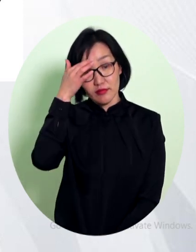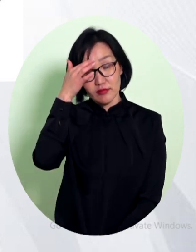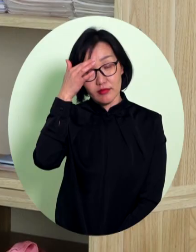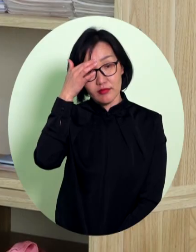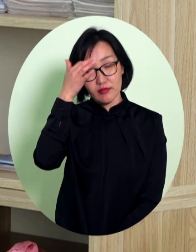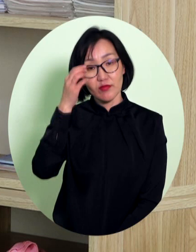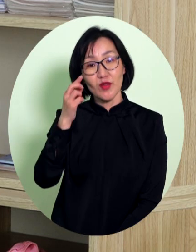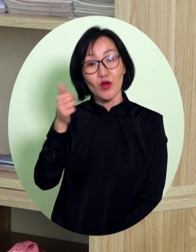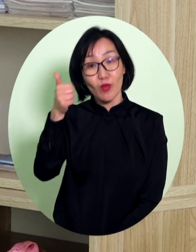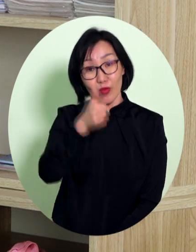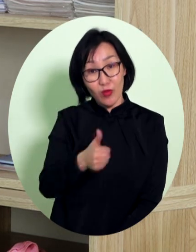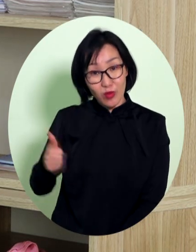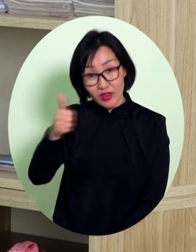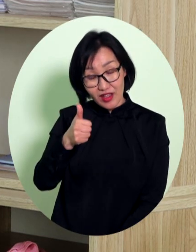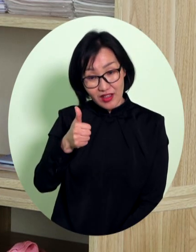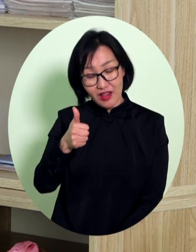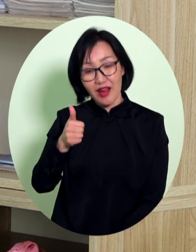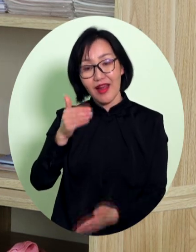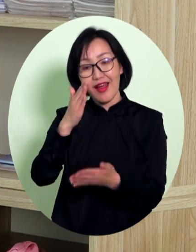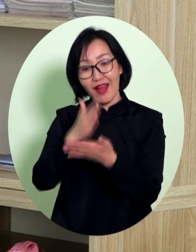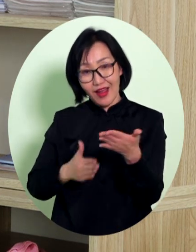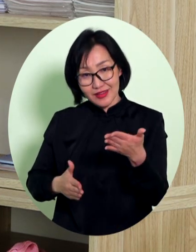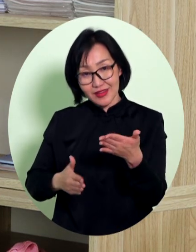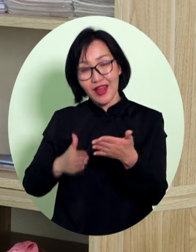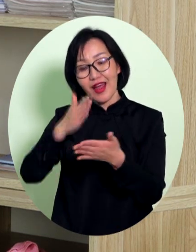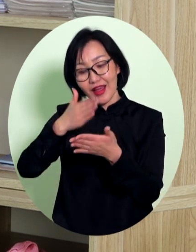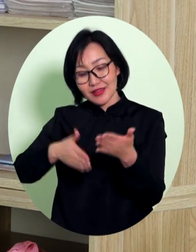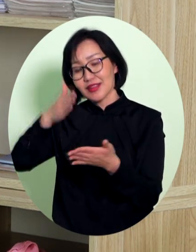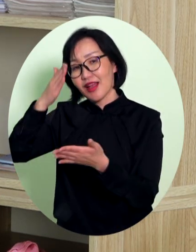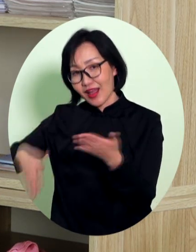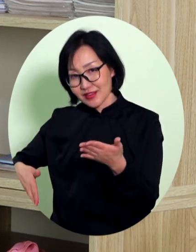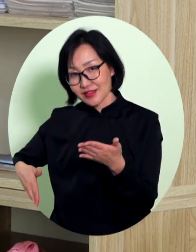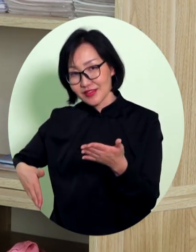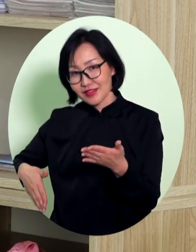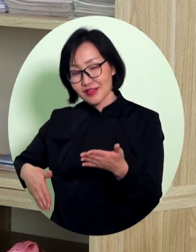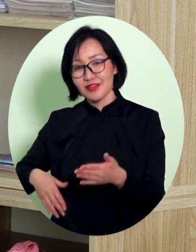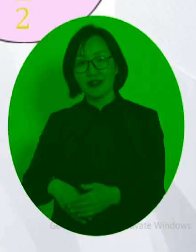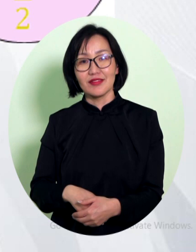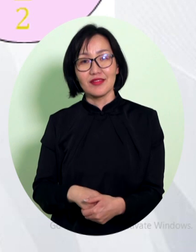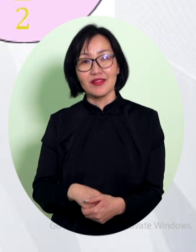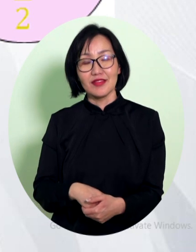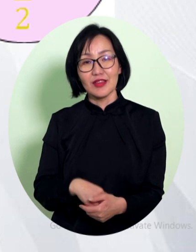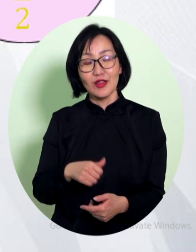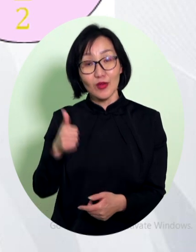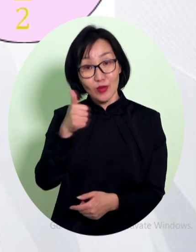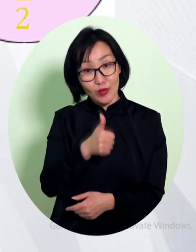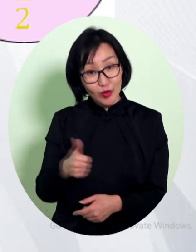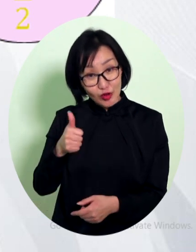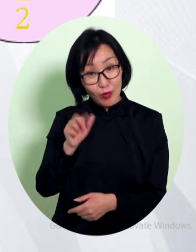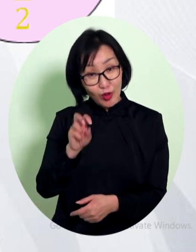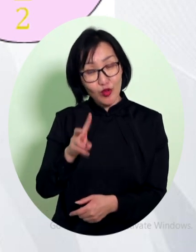Өөрөөр хэлбэл бүтэн, хагас, хагасын хагас. Бүтэн бол